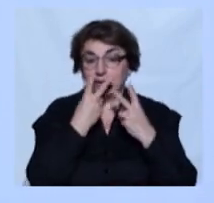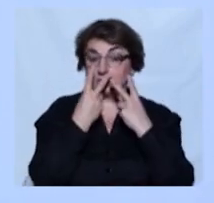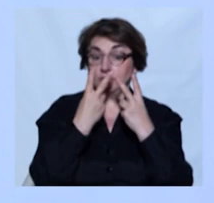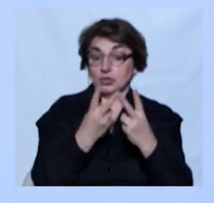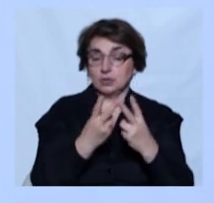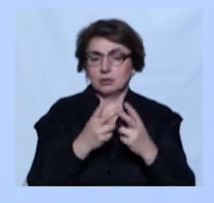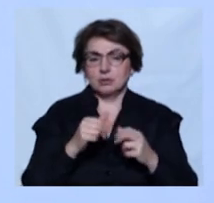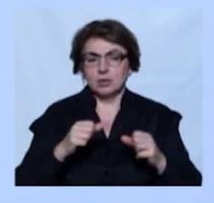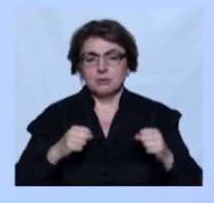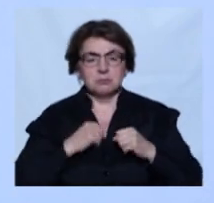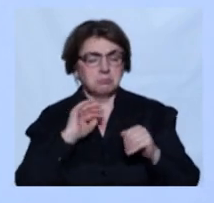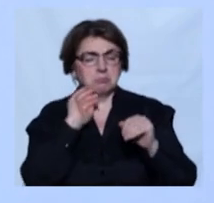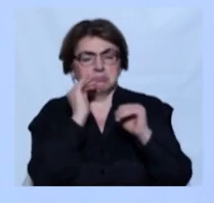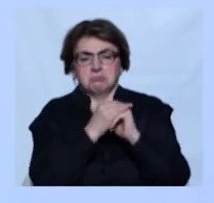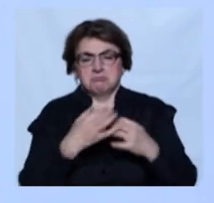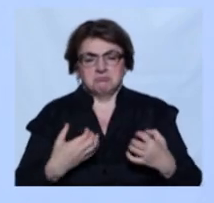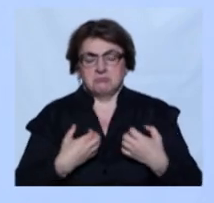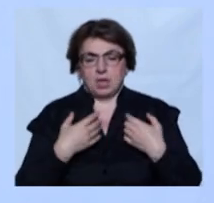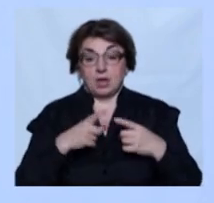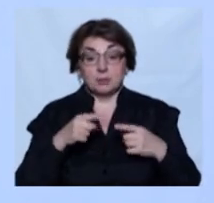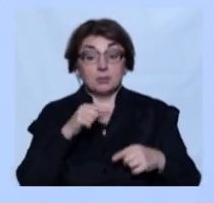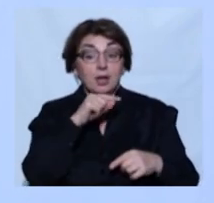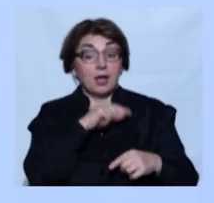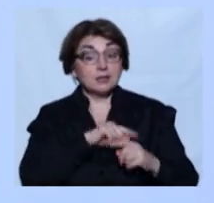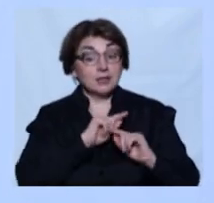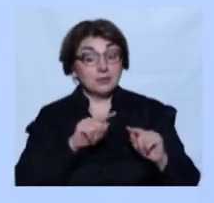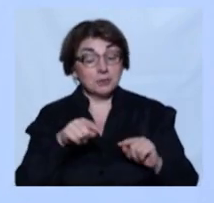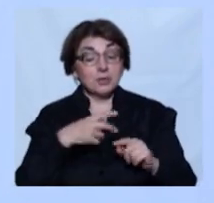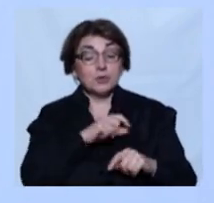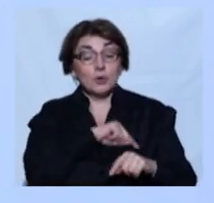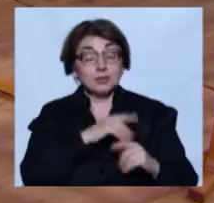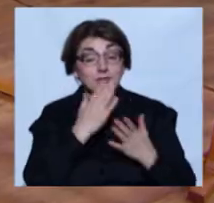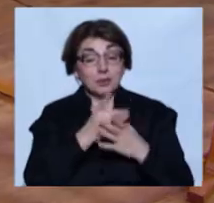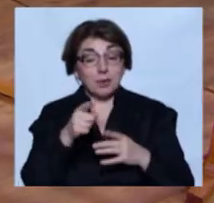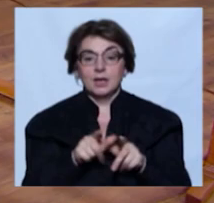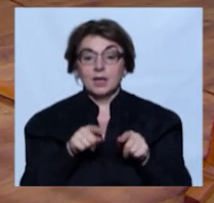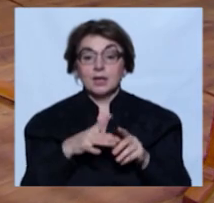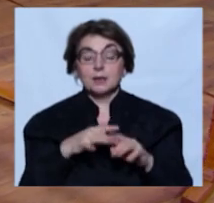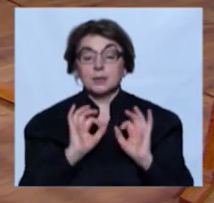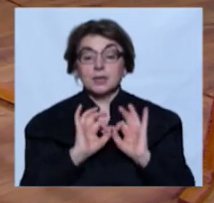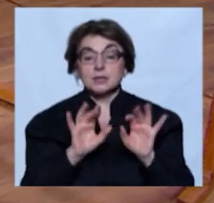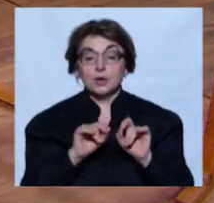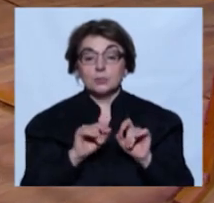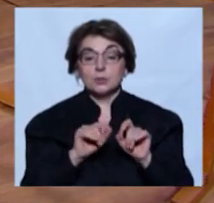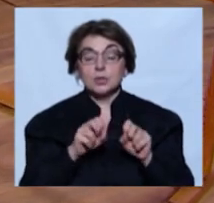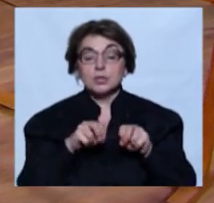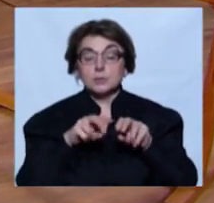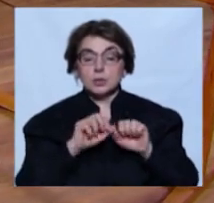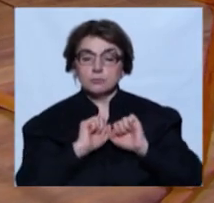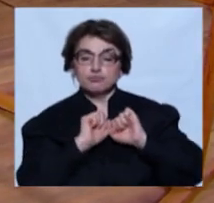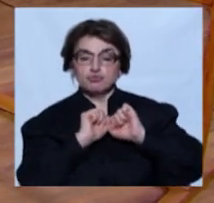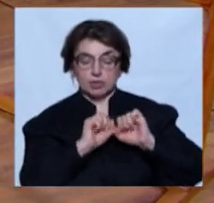არ ცდილობს, რომ დაიმალოს, მას ამ თვისების გამო დამალვა არ სჭირდება. ეხლა კი მინდა გესაუბროთ